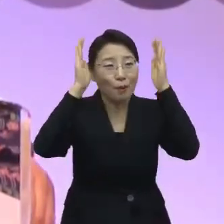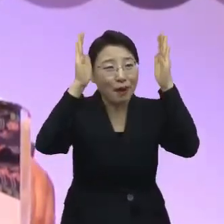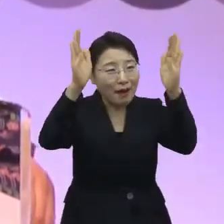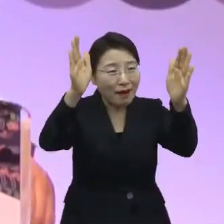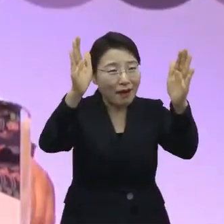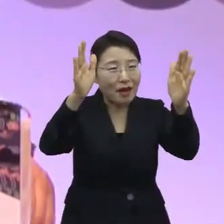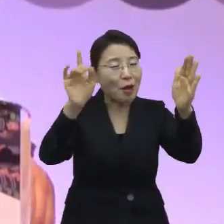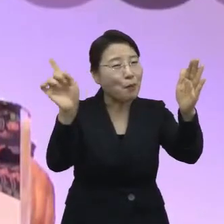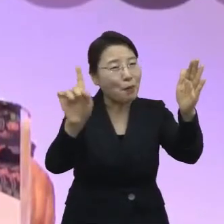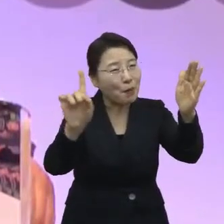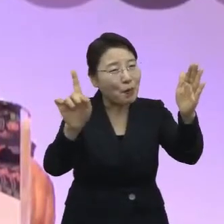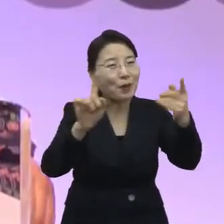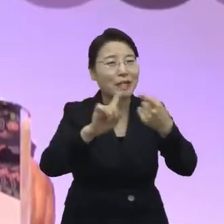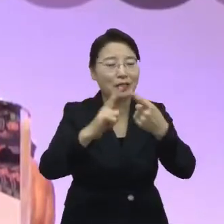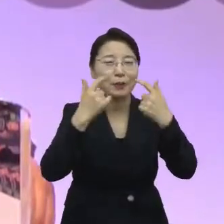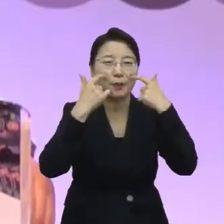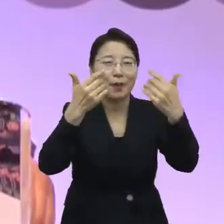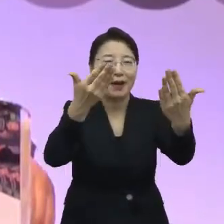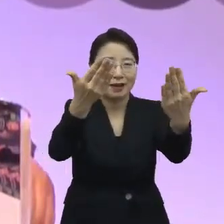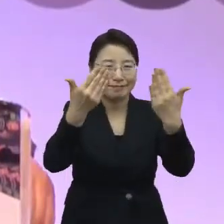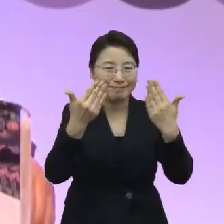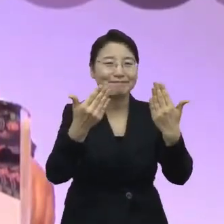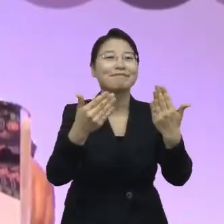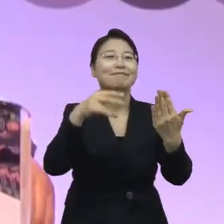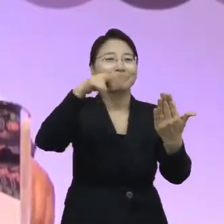가겠다라고 하는 생각이 분명히 읽힙니다.